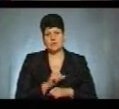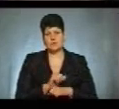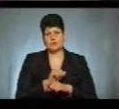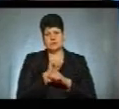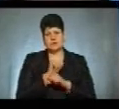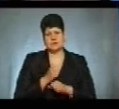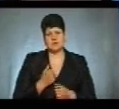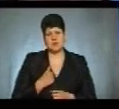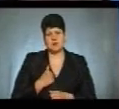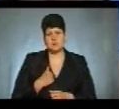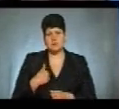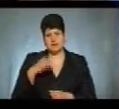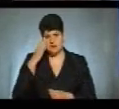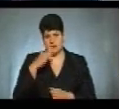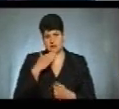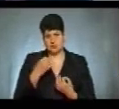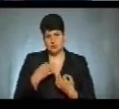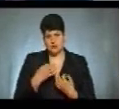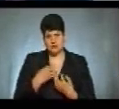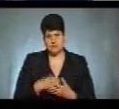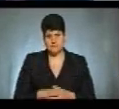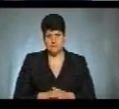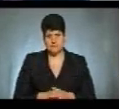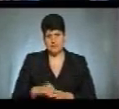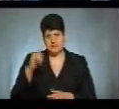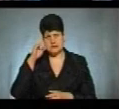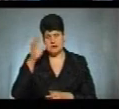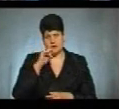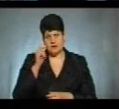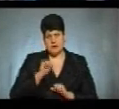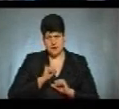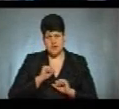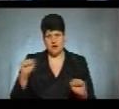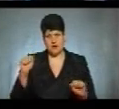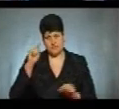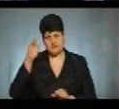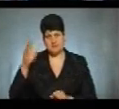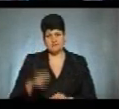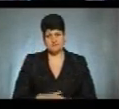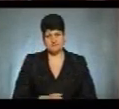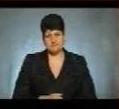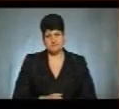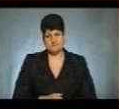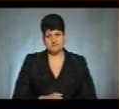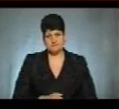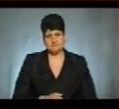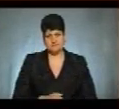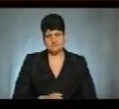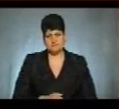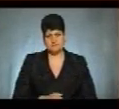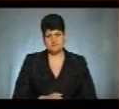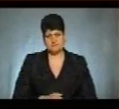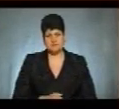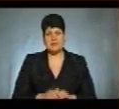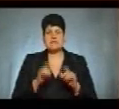українсько-повстанській армії. Мені тато мій розказував. Слава Україні! Героям слава!